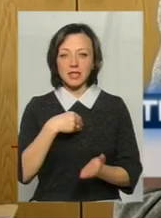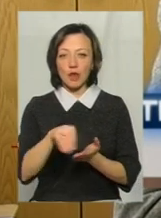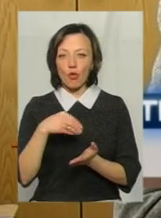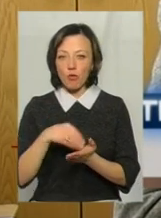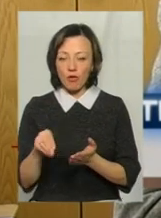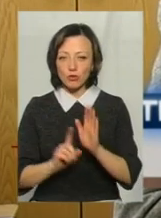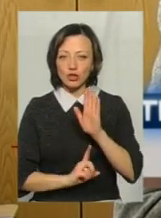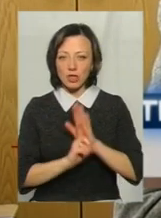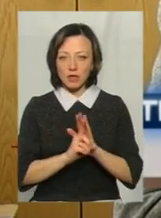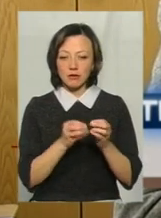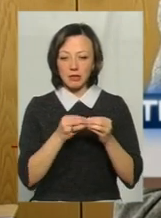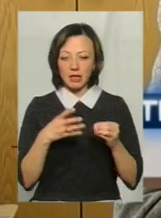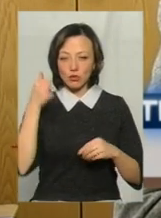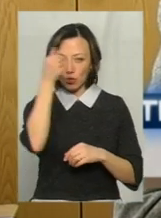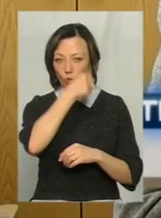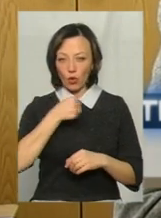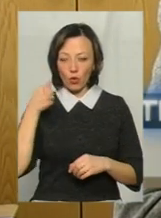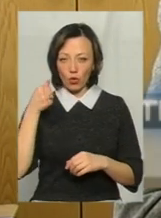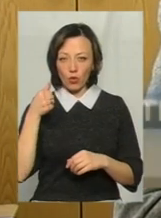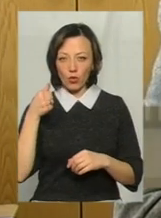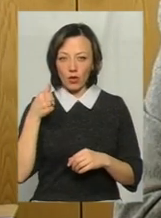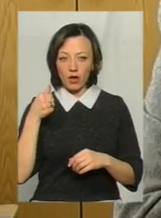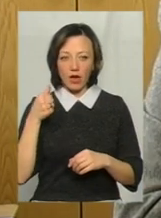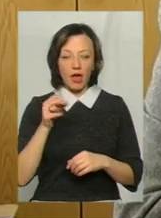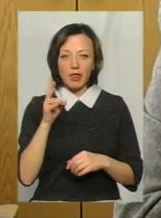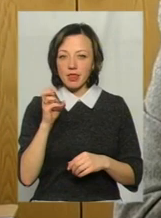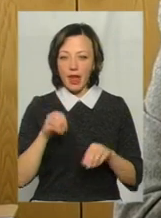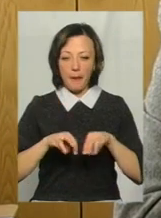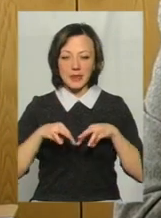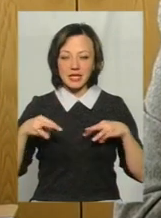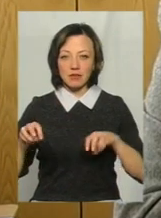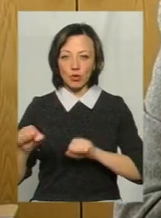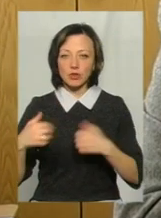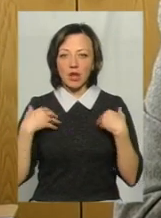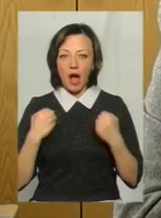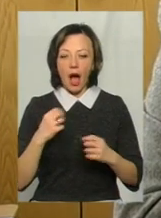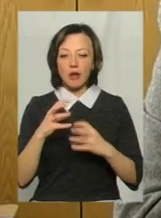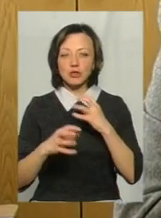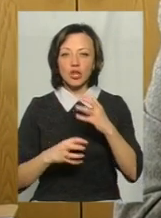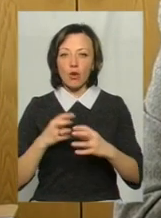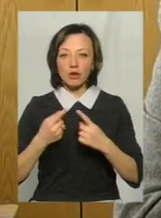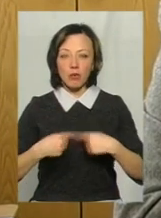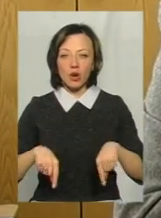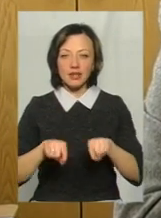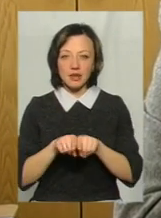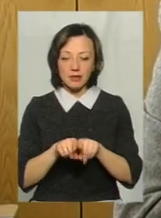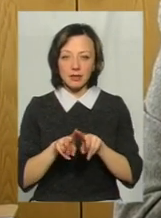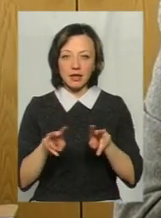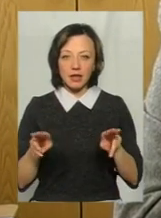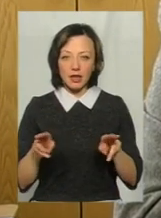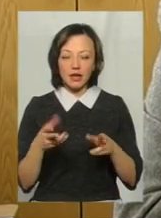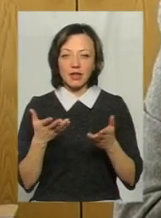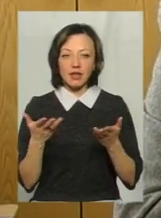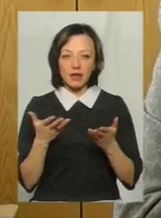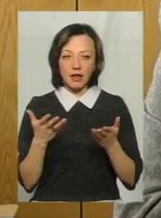вони, починаючи з 2015 року, значить, не Міністерством охорони здоров'я, а міжнародними організаціями, такі як